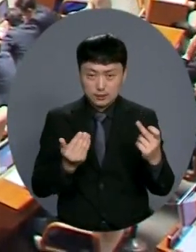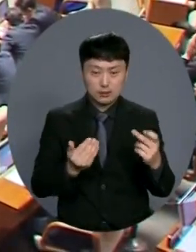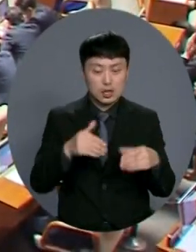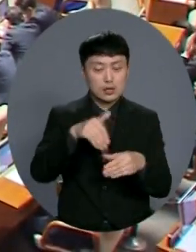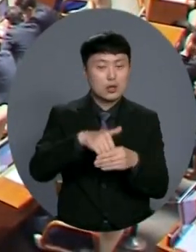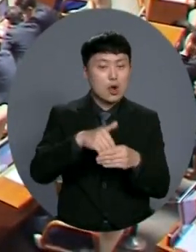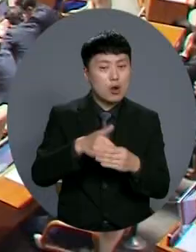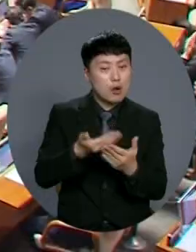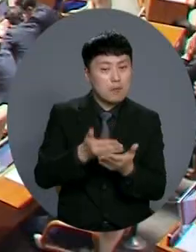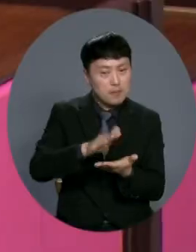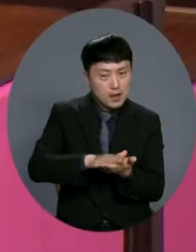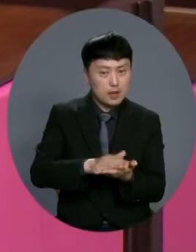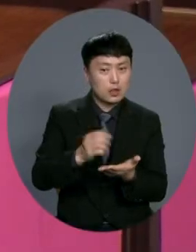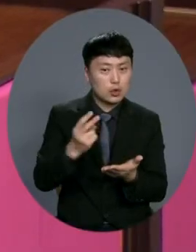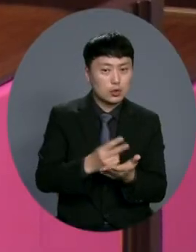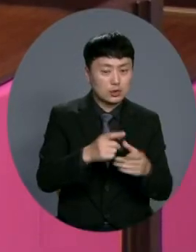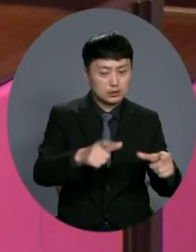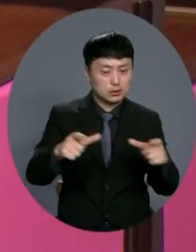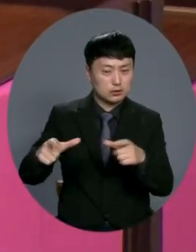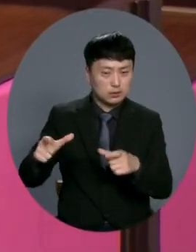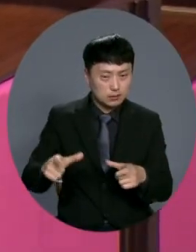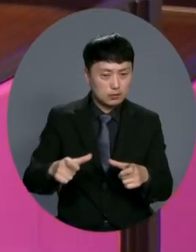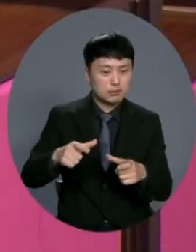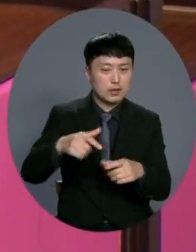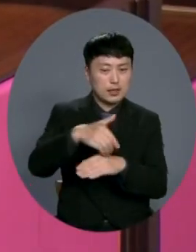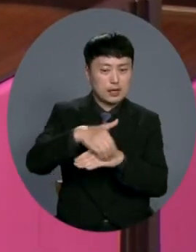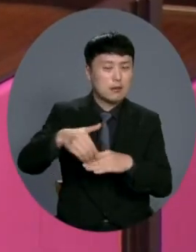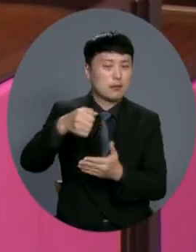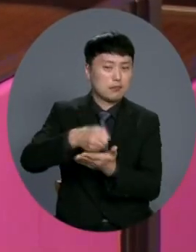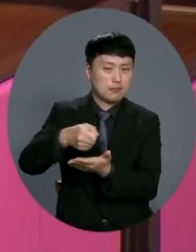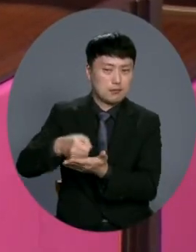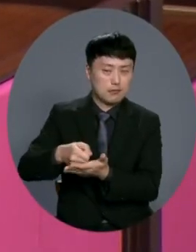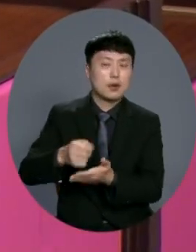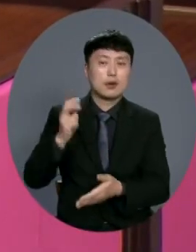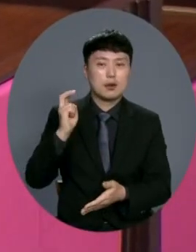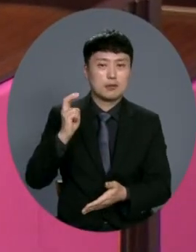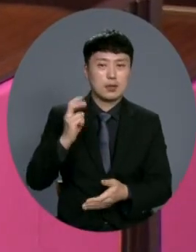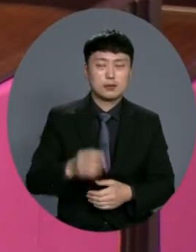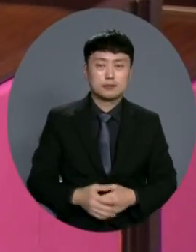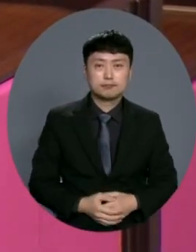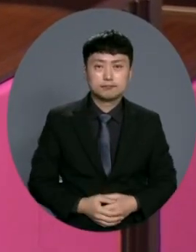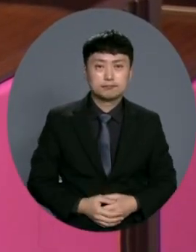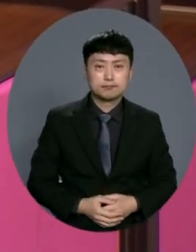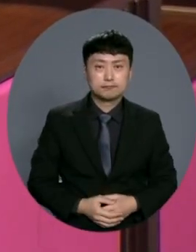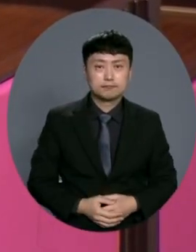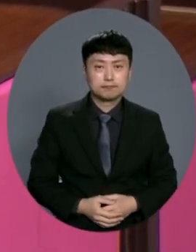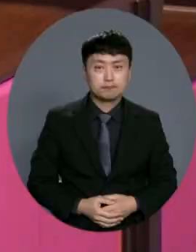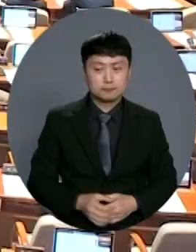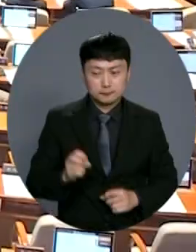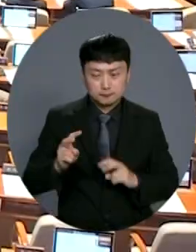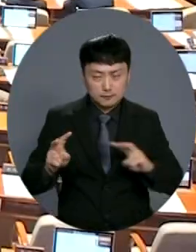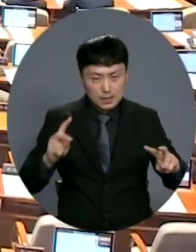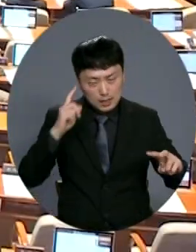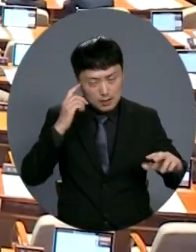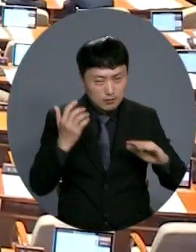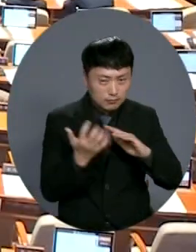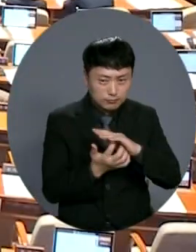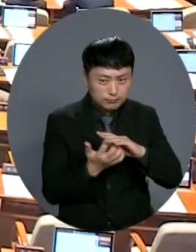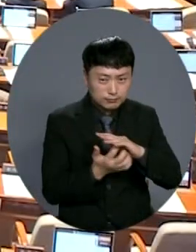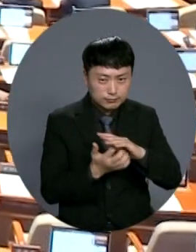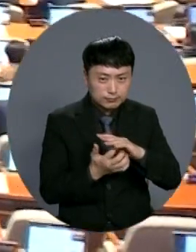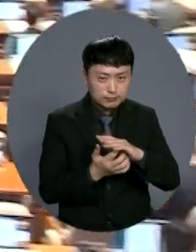선거제도 개편과 선거구 정을 마무리짓는다는 계획입니다 하지만 조금이라도 더 유리하게 하려는